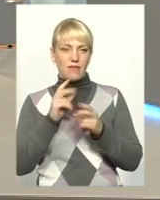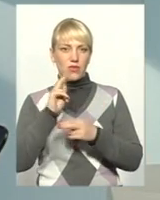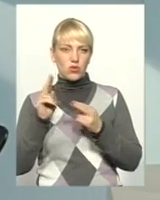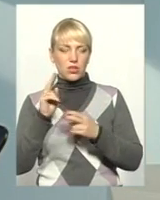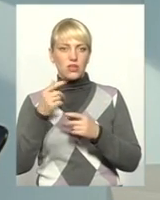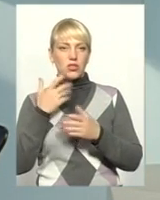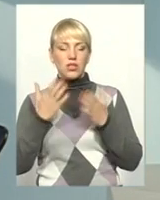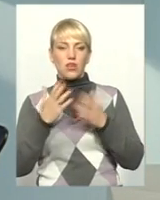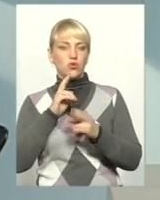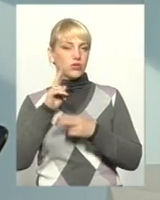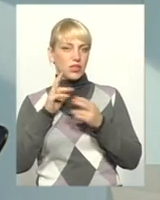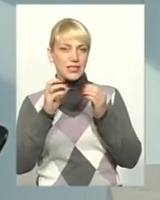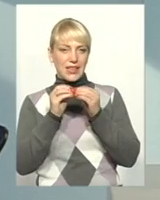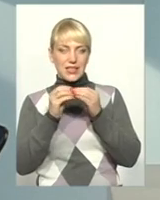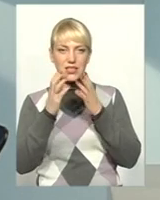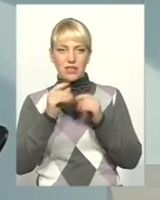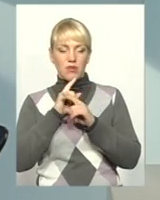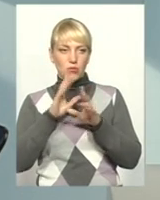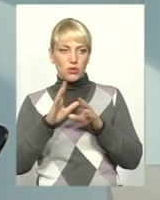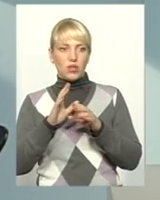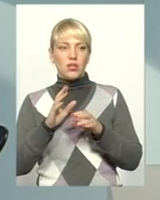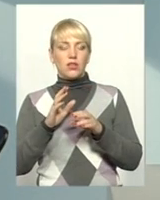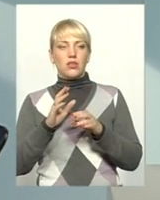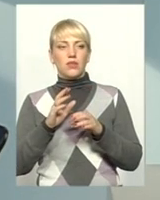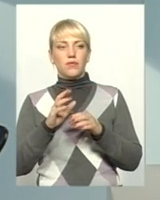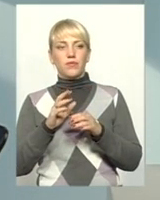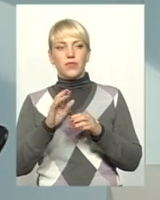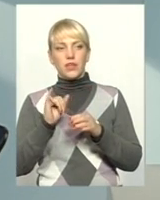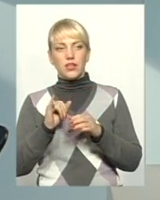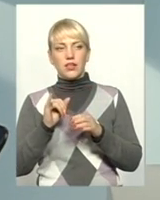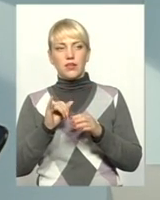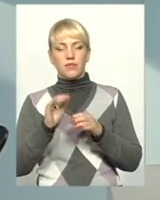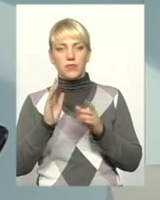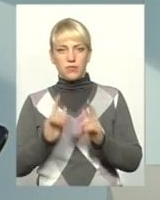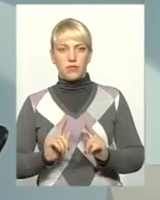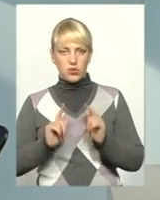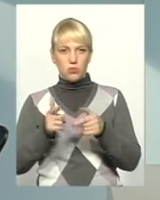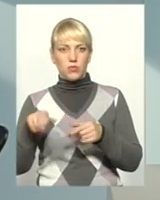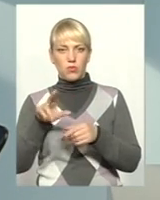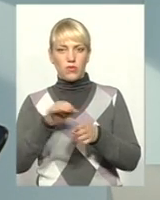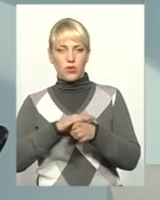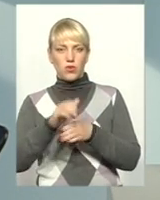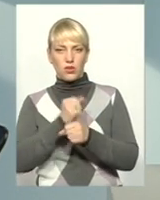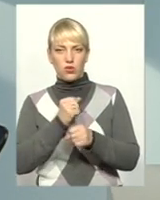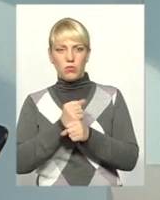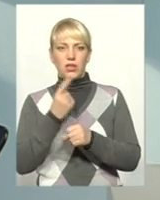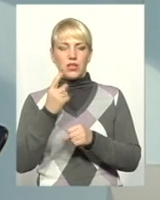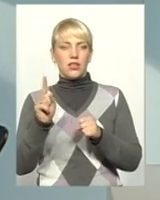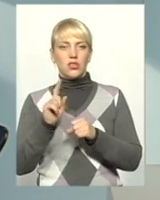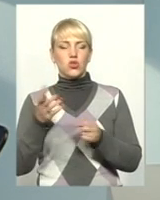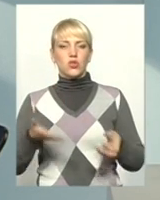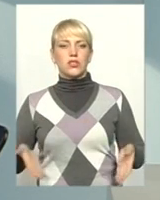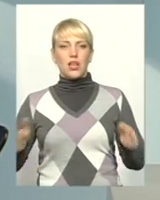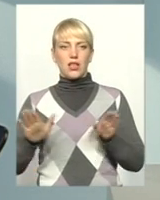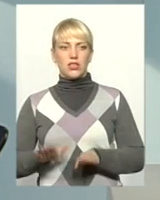просто немає можливості підписати договір. І підрядник приступить до виконання робіт. Єдине, що залишається, щоб,